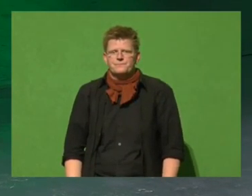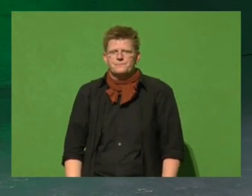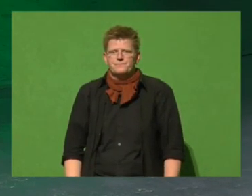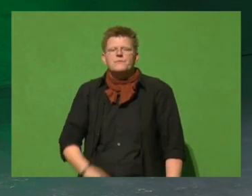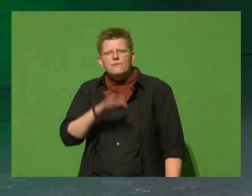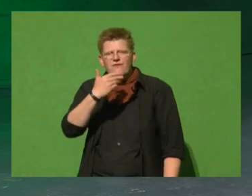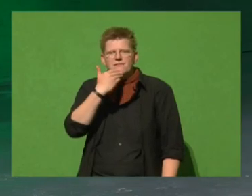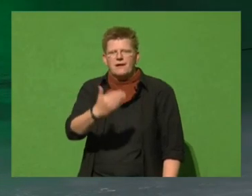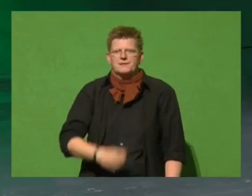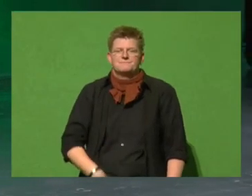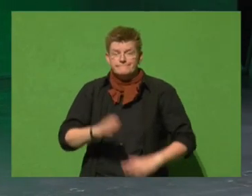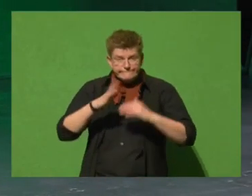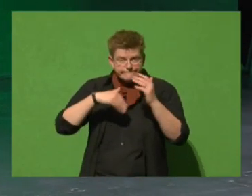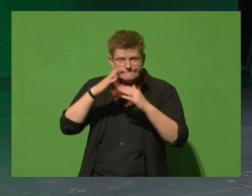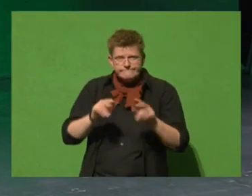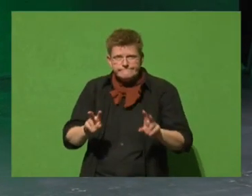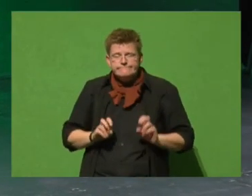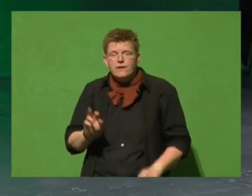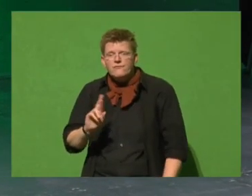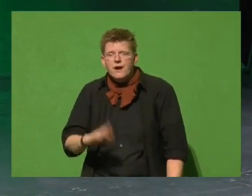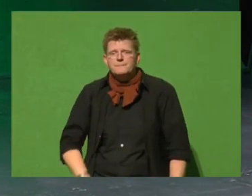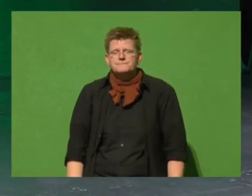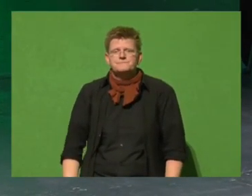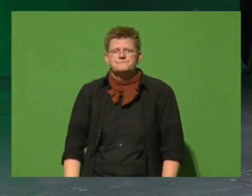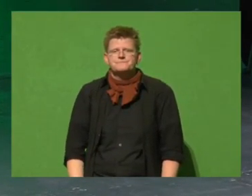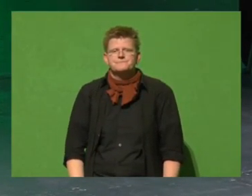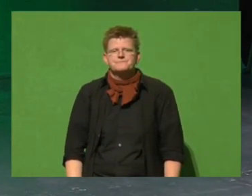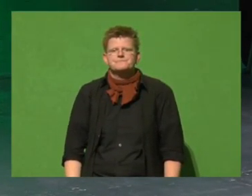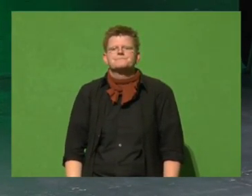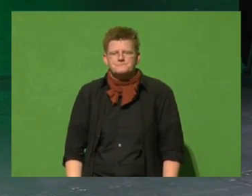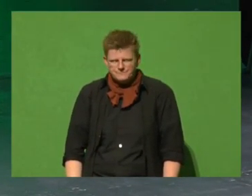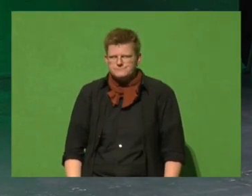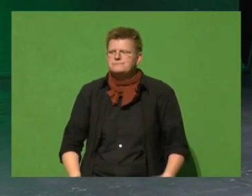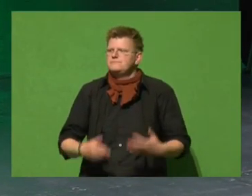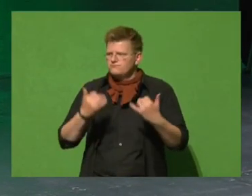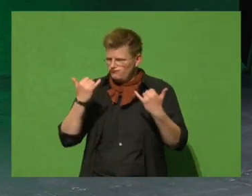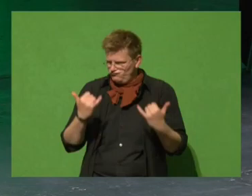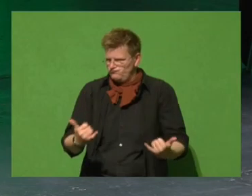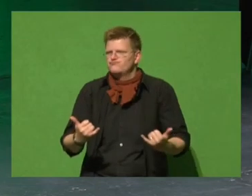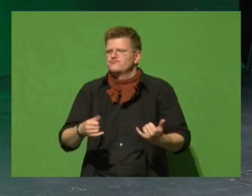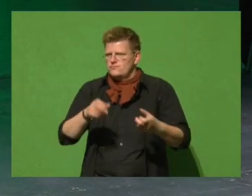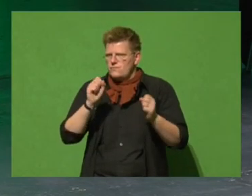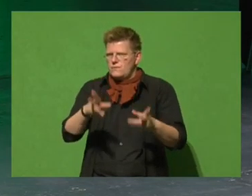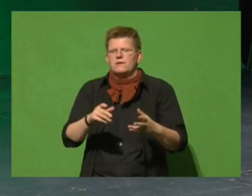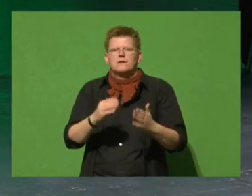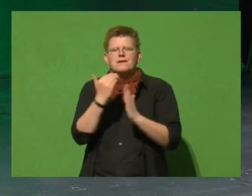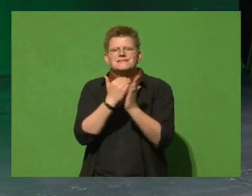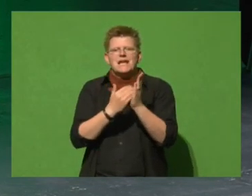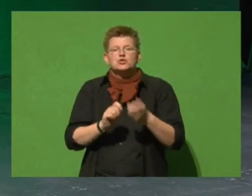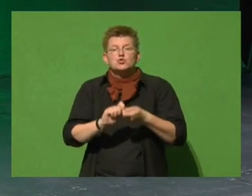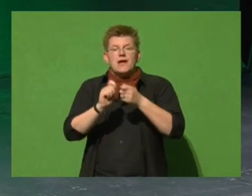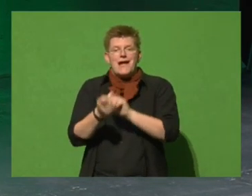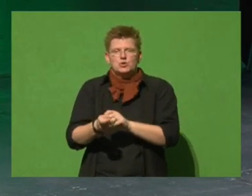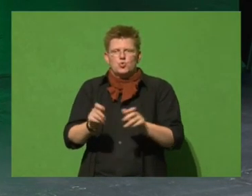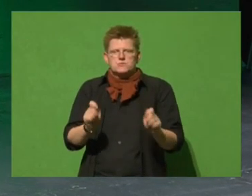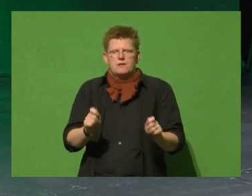Vielen Dank. Wer enthält sich? Dann haben wir mit großer Mehrheit beschlossen, diesen Satzungsänderungsantrag auf die